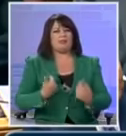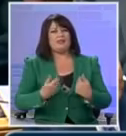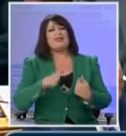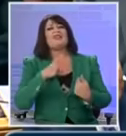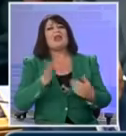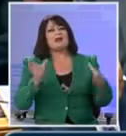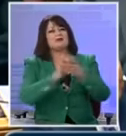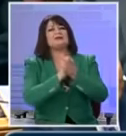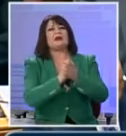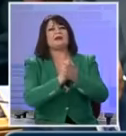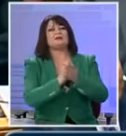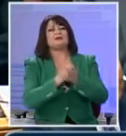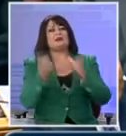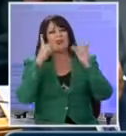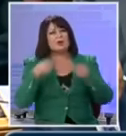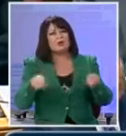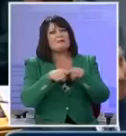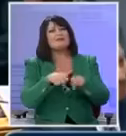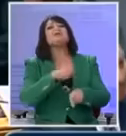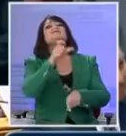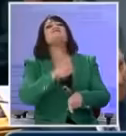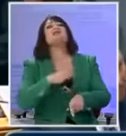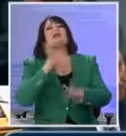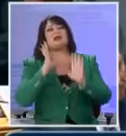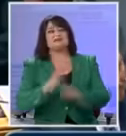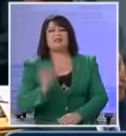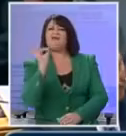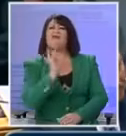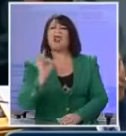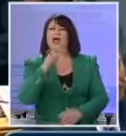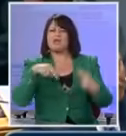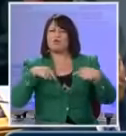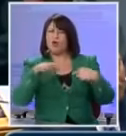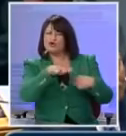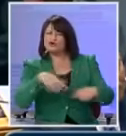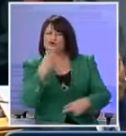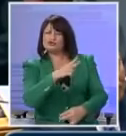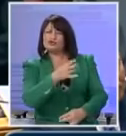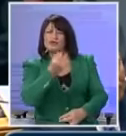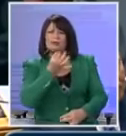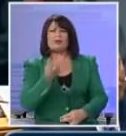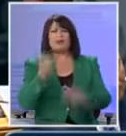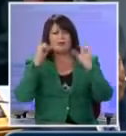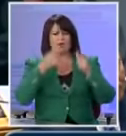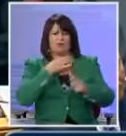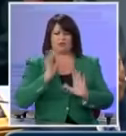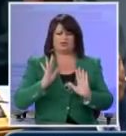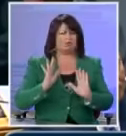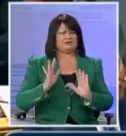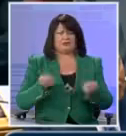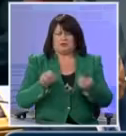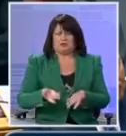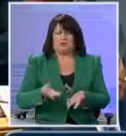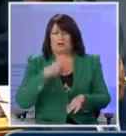θέλετε τη συναίνεσή μας ο κύριος φλαμπουράρης που κάθεται εκεί κατ επανάληψη προεκλογικά είπε δεν τους θέλουμε δεν τους χρειαζόμαστε τι να τους